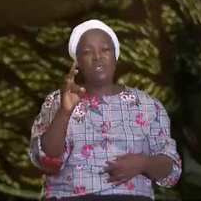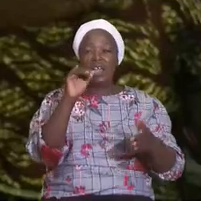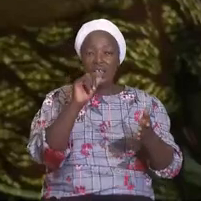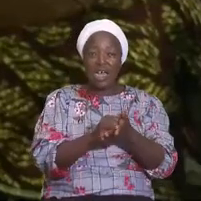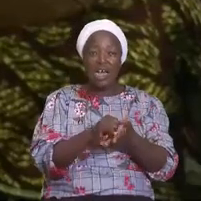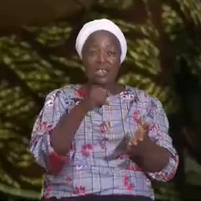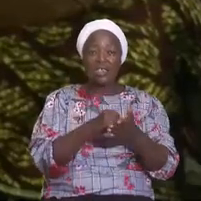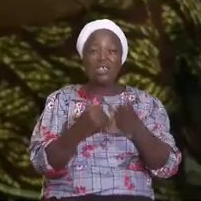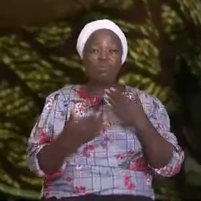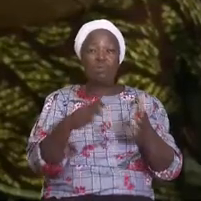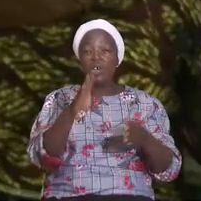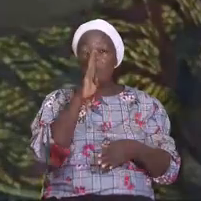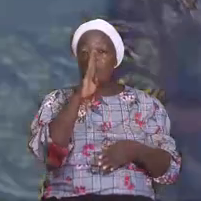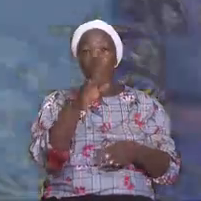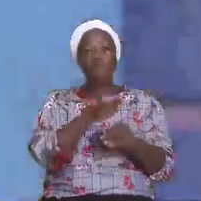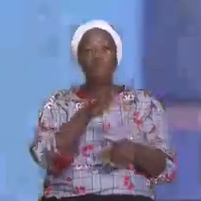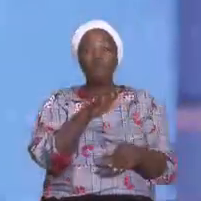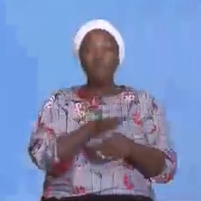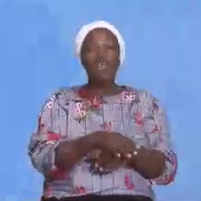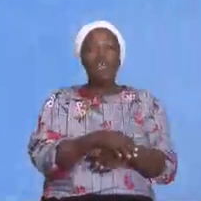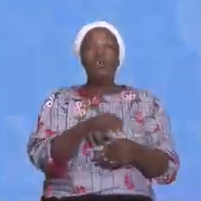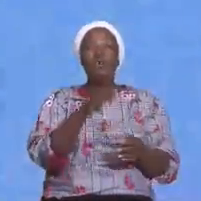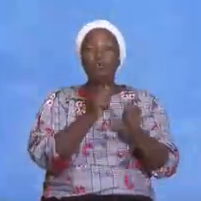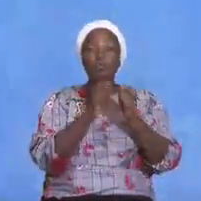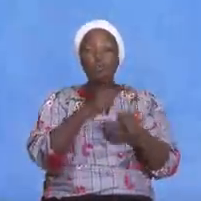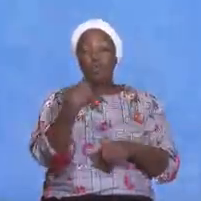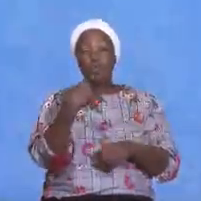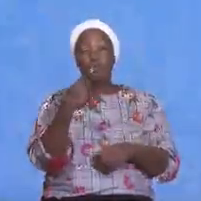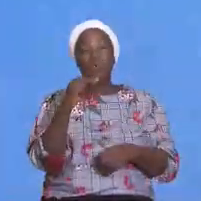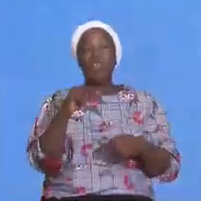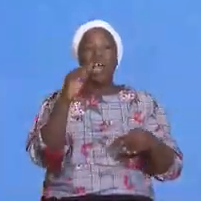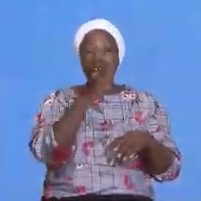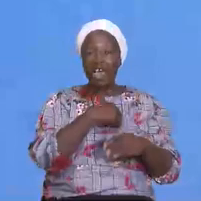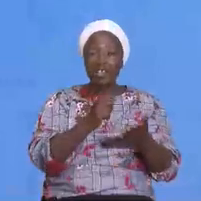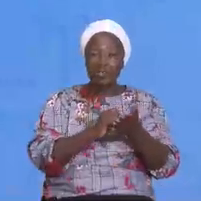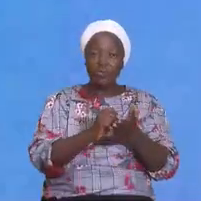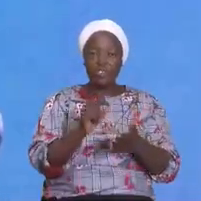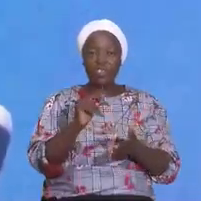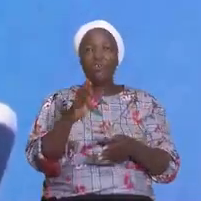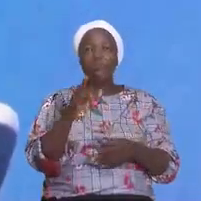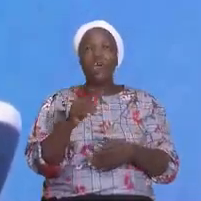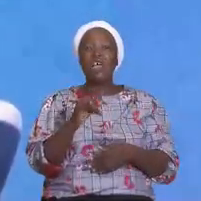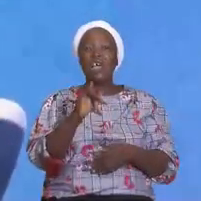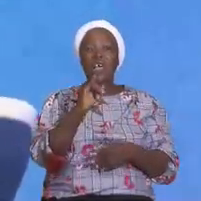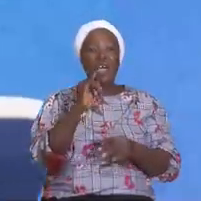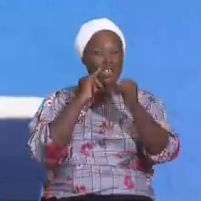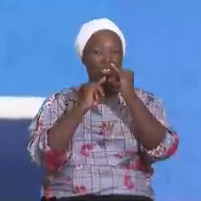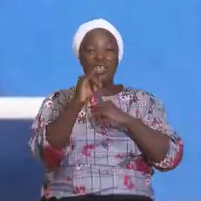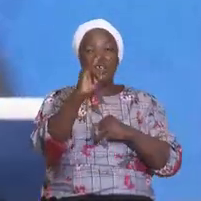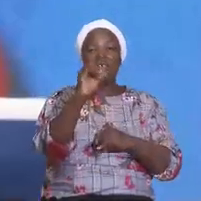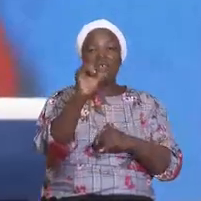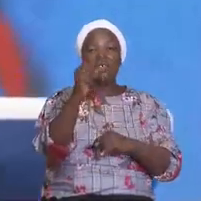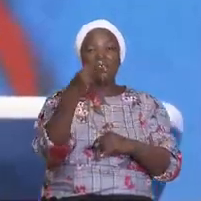les malades. Verset 17. Afin que s'accomplisse ce qui avait été